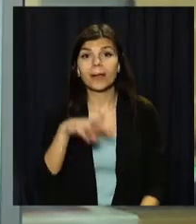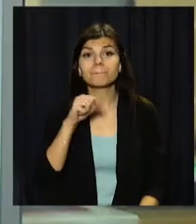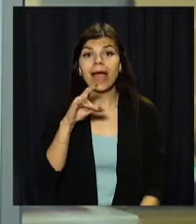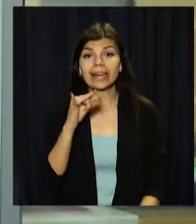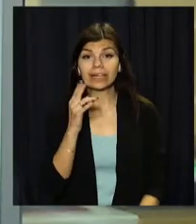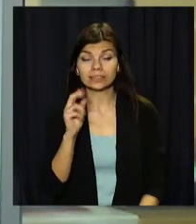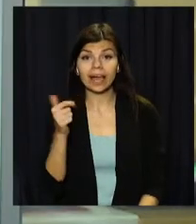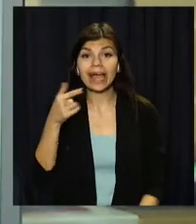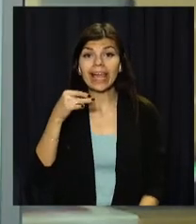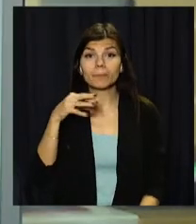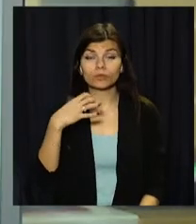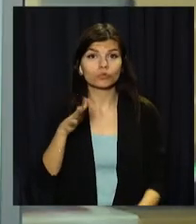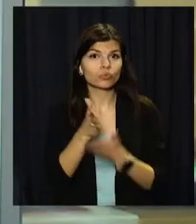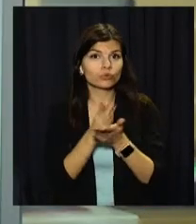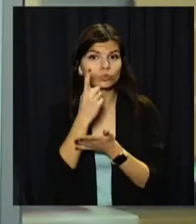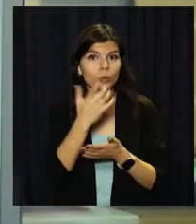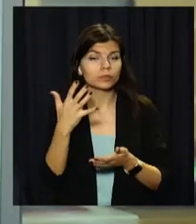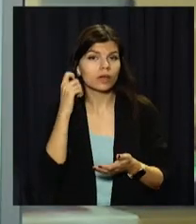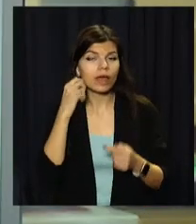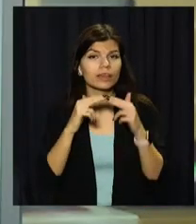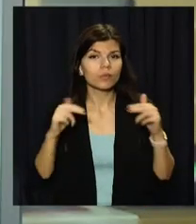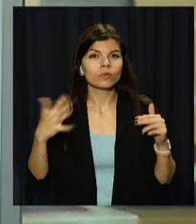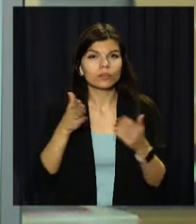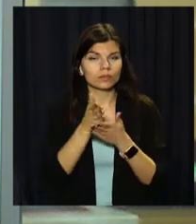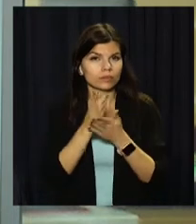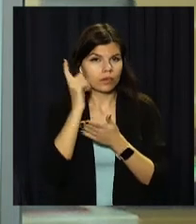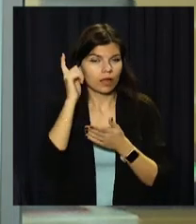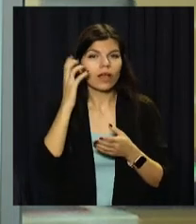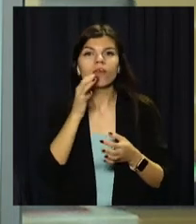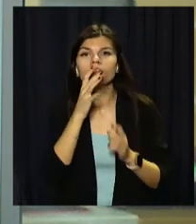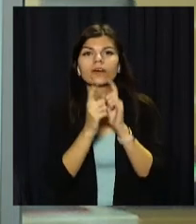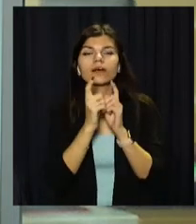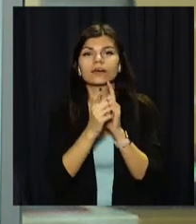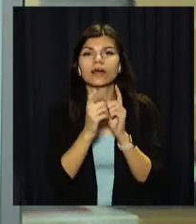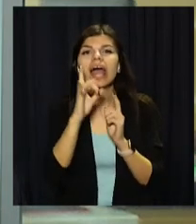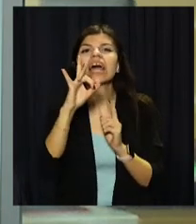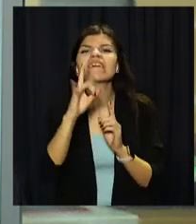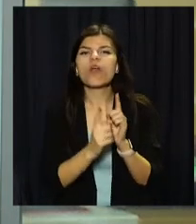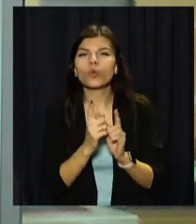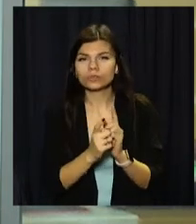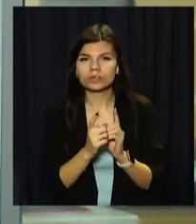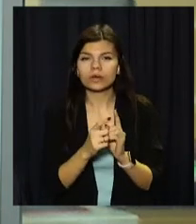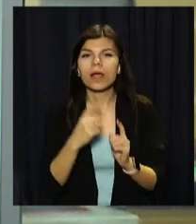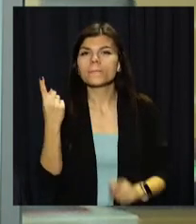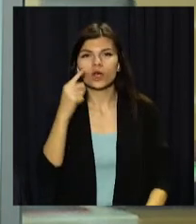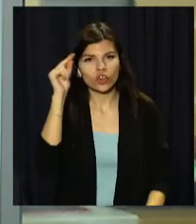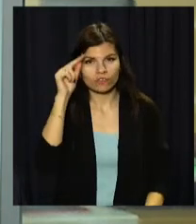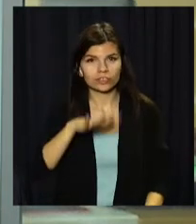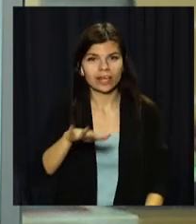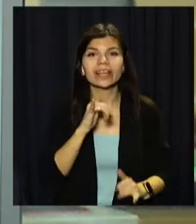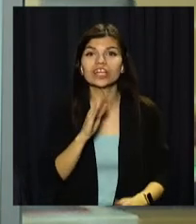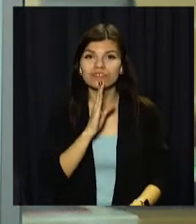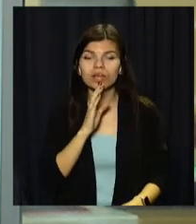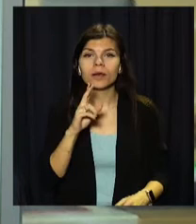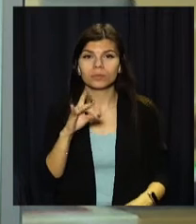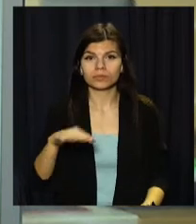Маріїнський гімназій 155 у Дніпрі – це найстаріший заклад освіти, створений у Катеринославі ще до революції. І перший навчальний заклад для дівчат